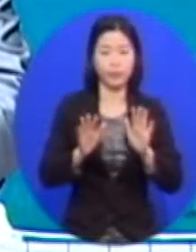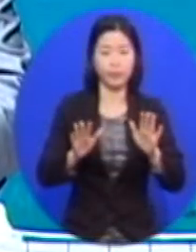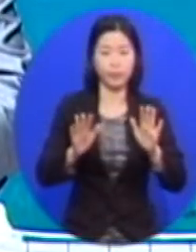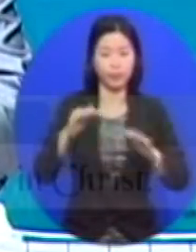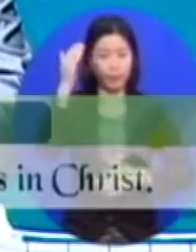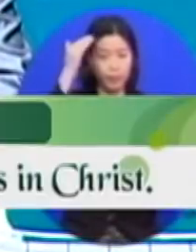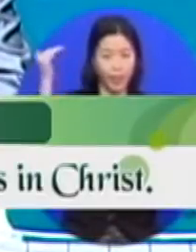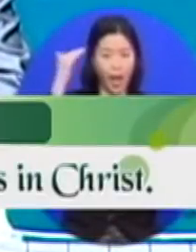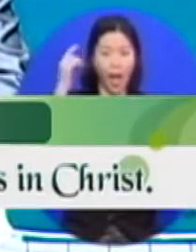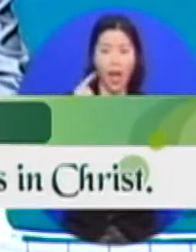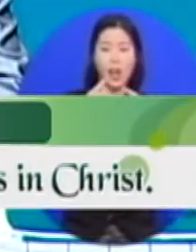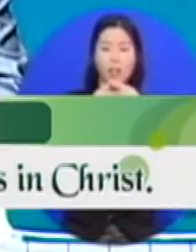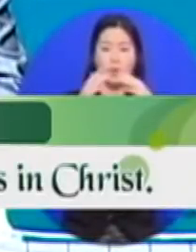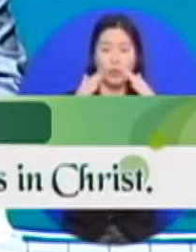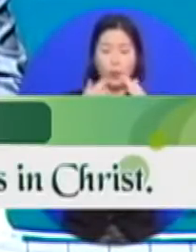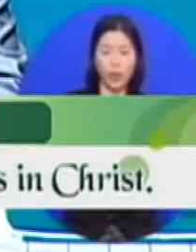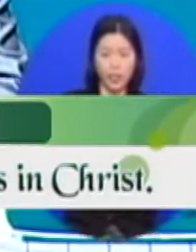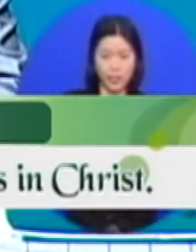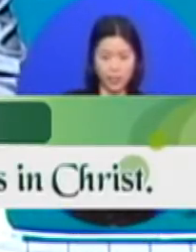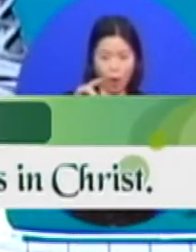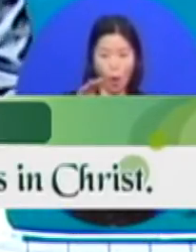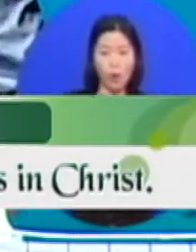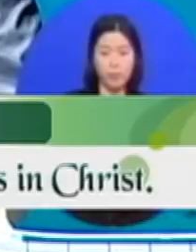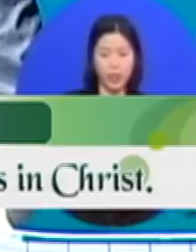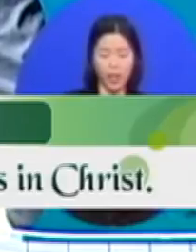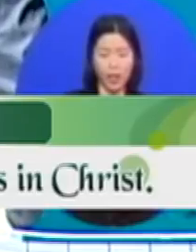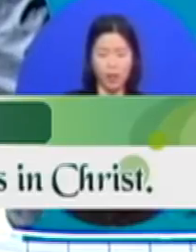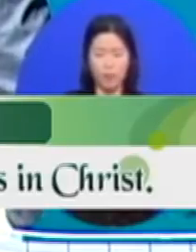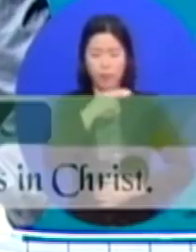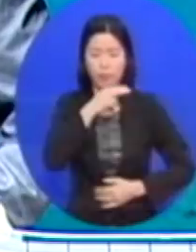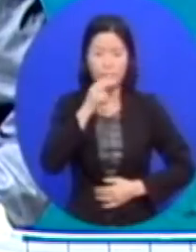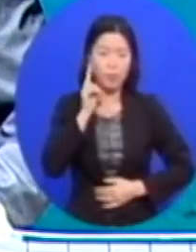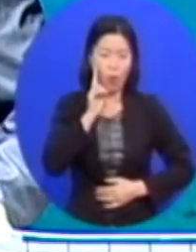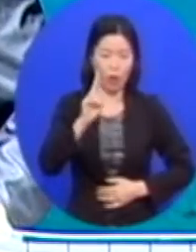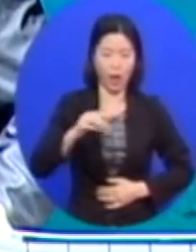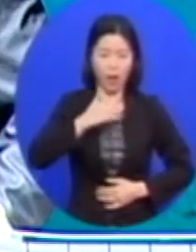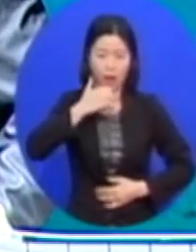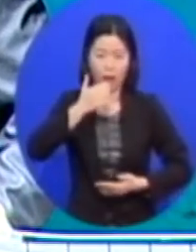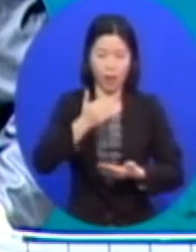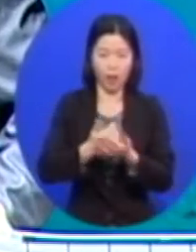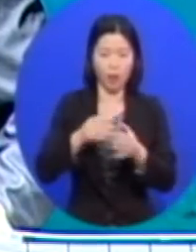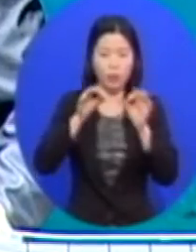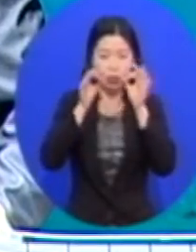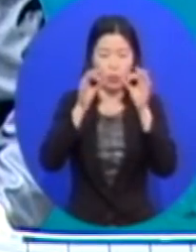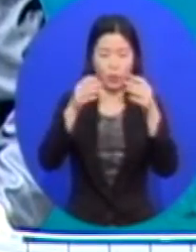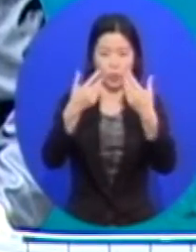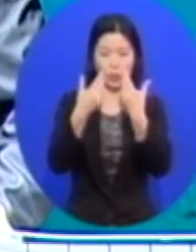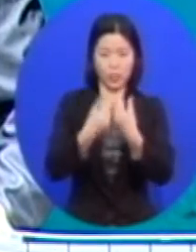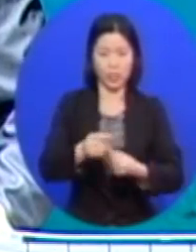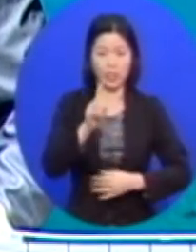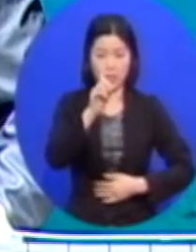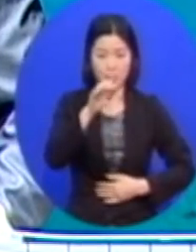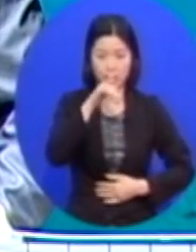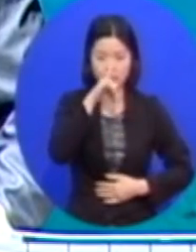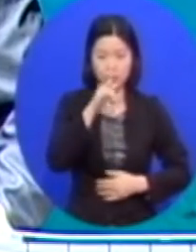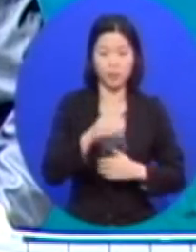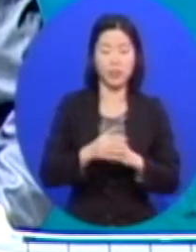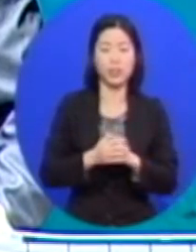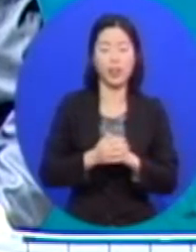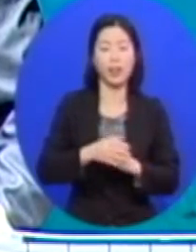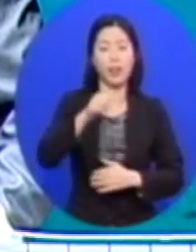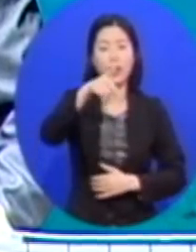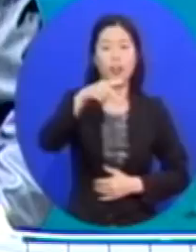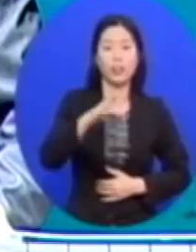우리 한국교회 초창기에 아주 감동적인 전도 1 화가 나 있습니다 아